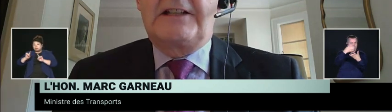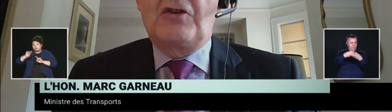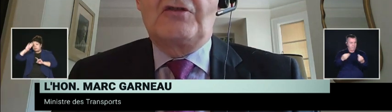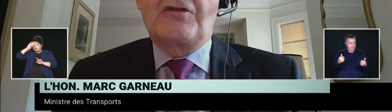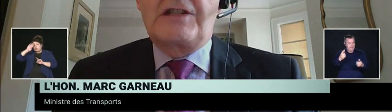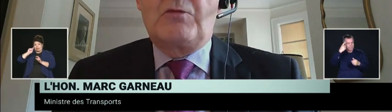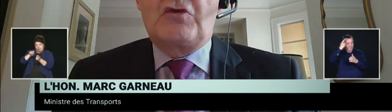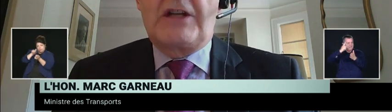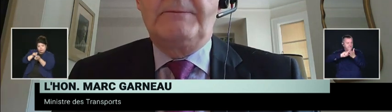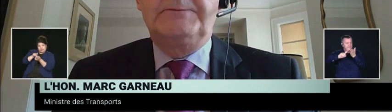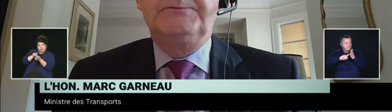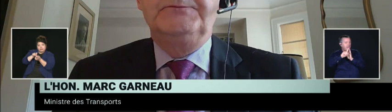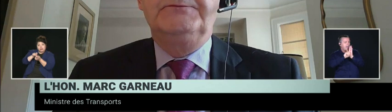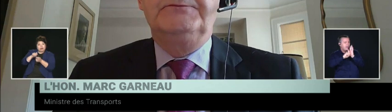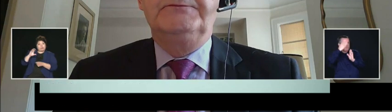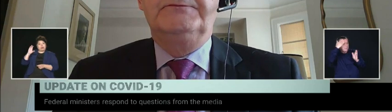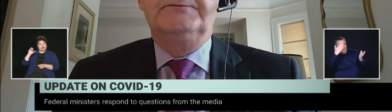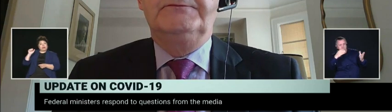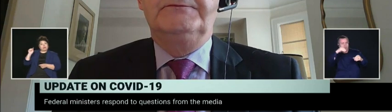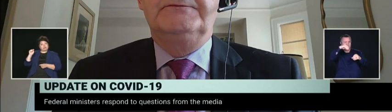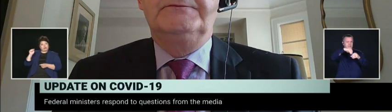à l'intérieur de ces budgets.